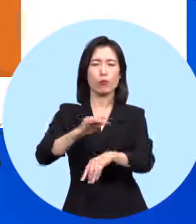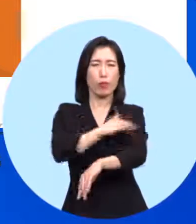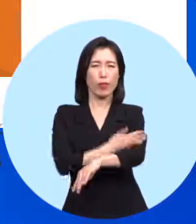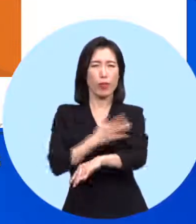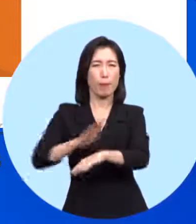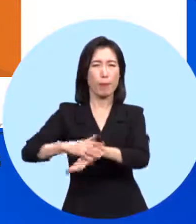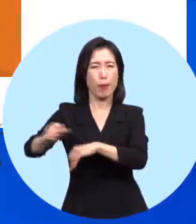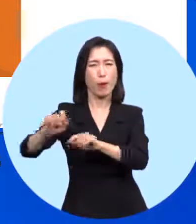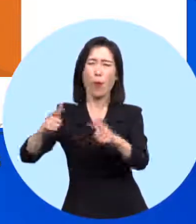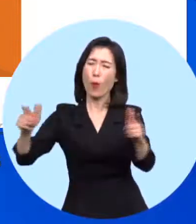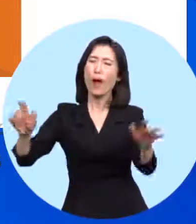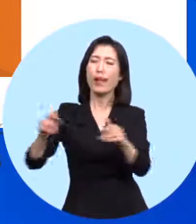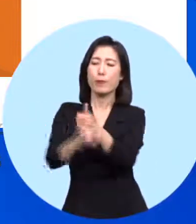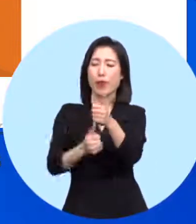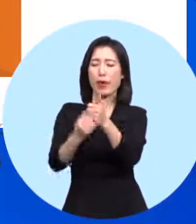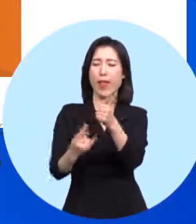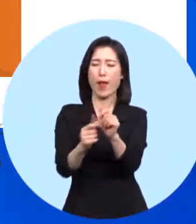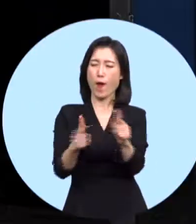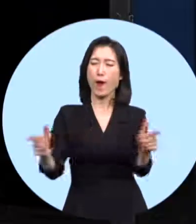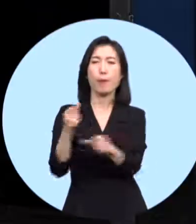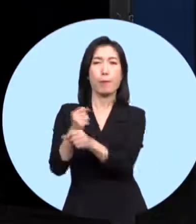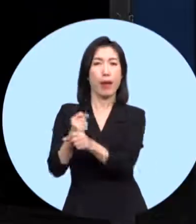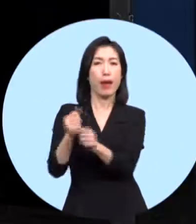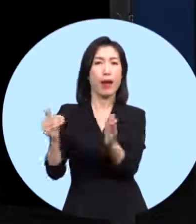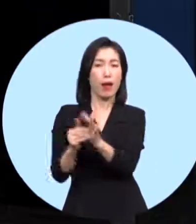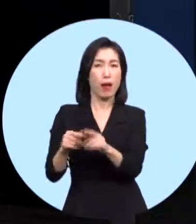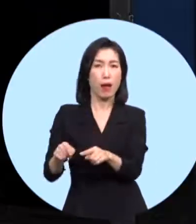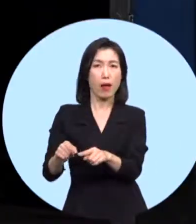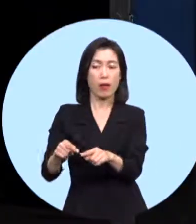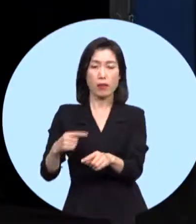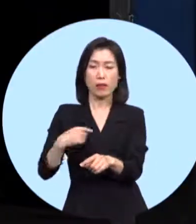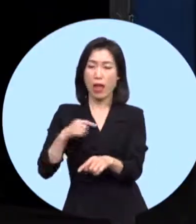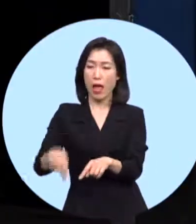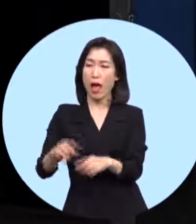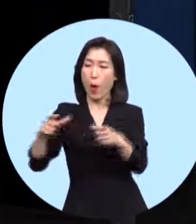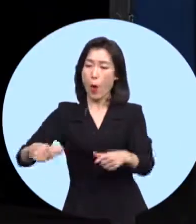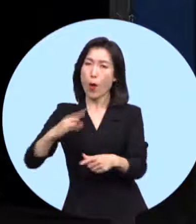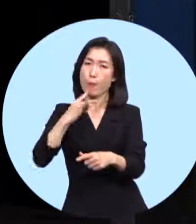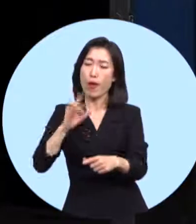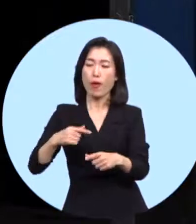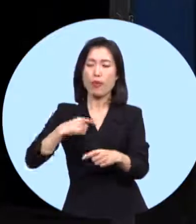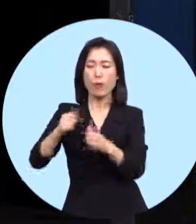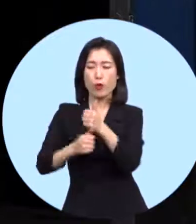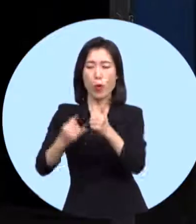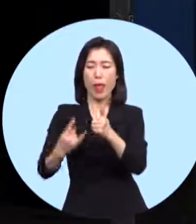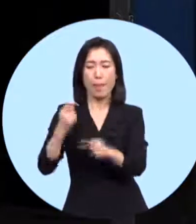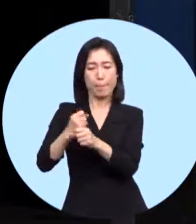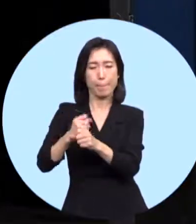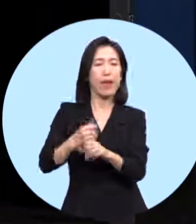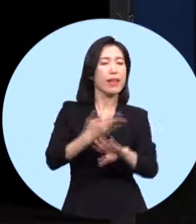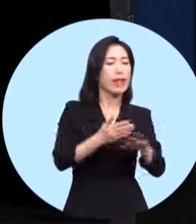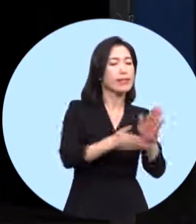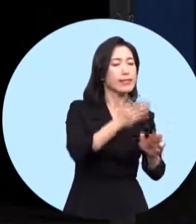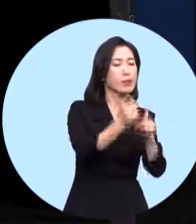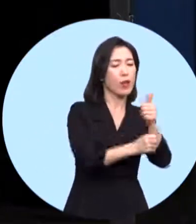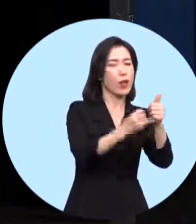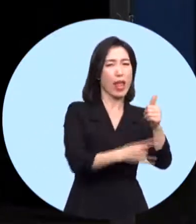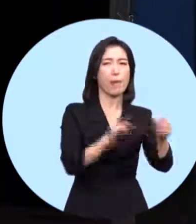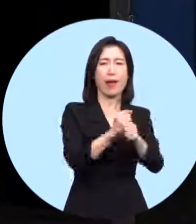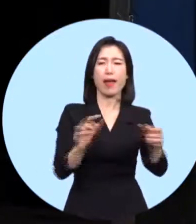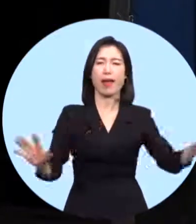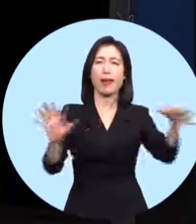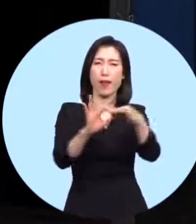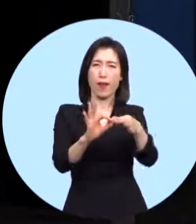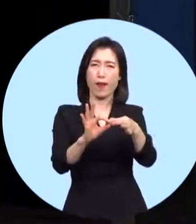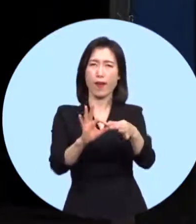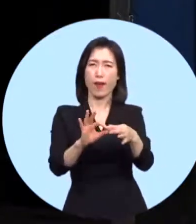다양한 행정협의회를 만들어서 영역을 뛰어넘는 연대와 협력을 해왔고,